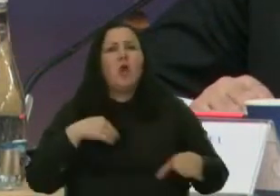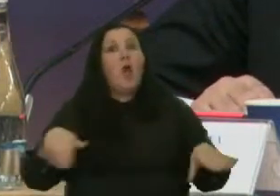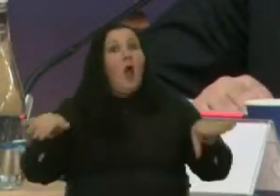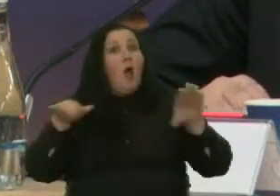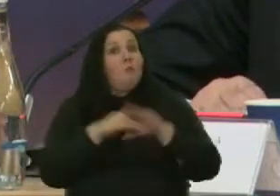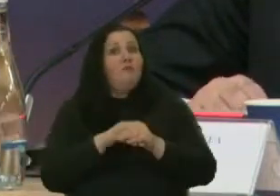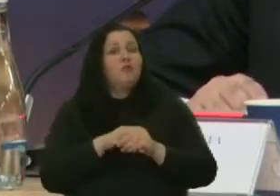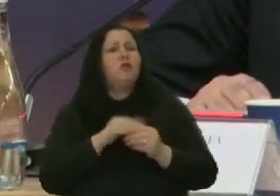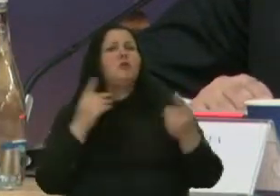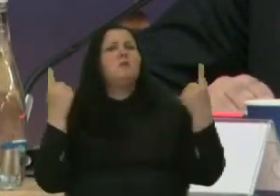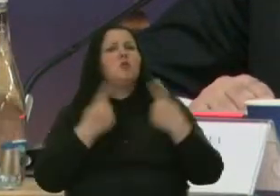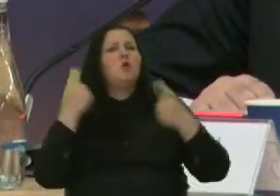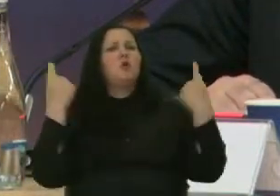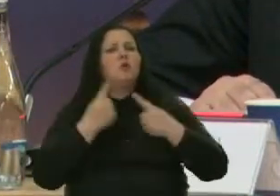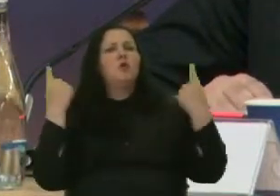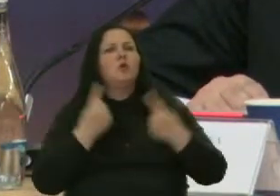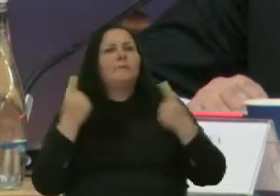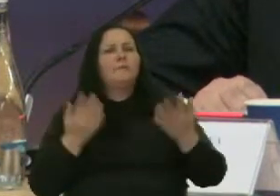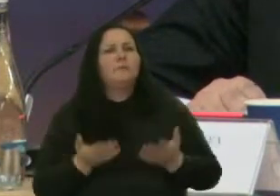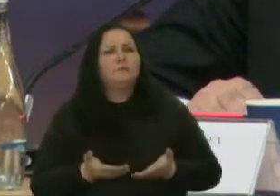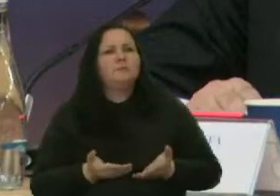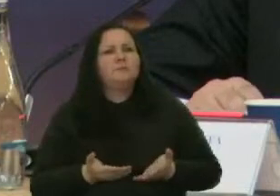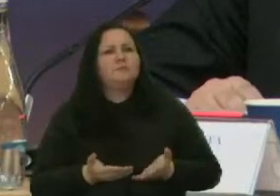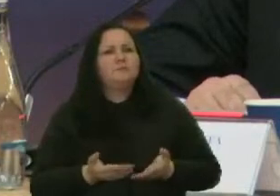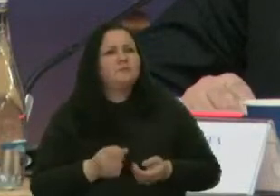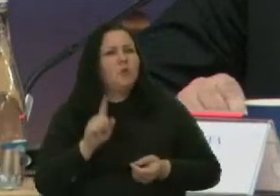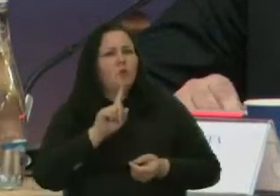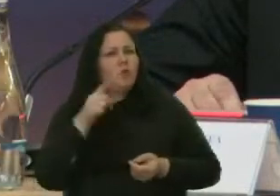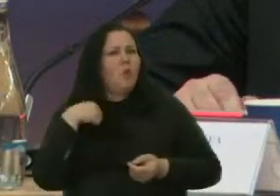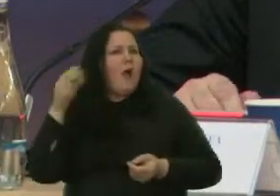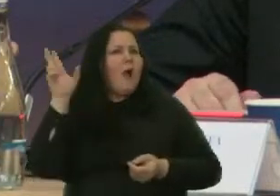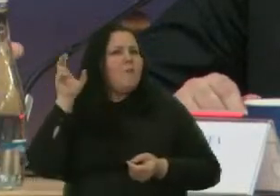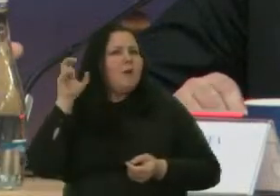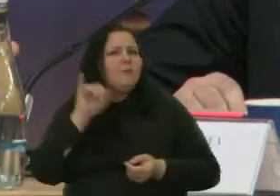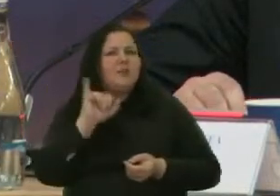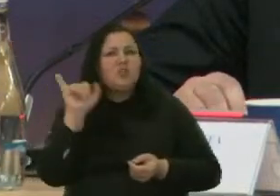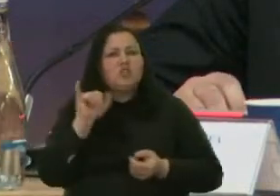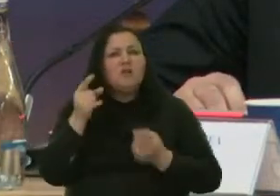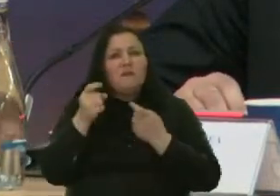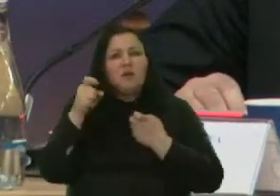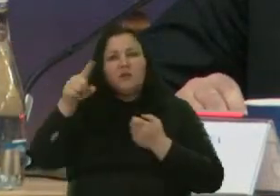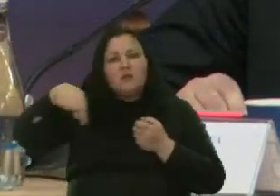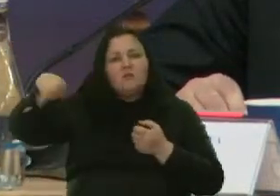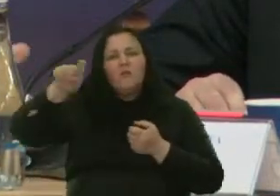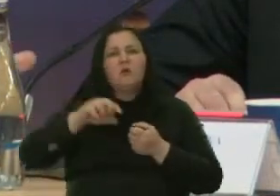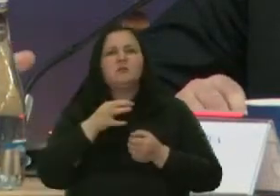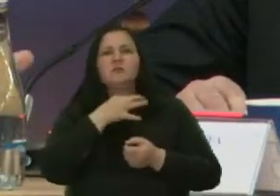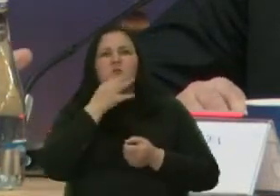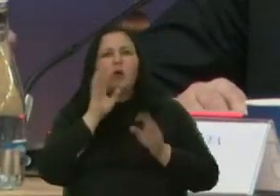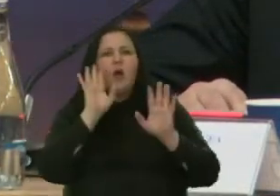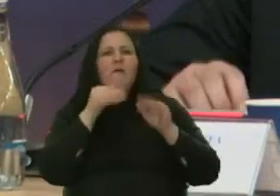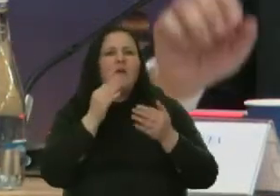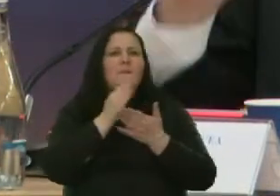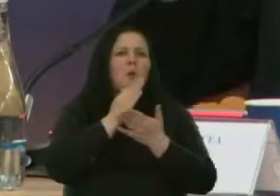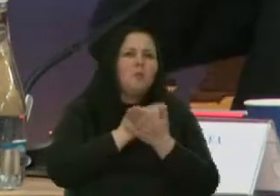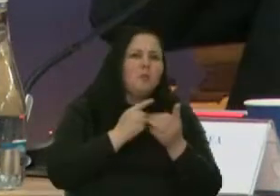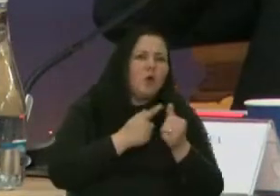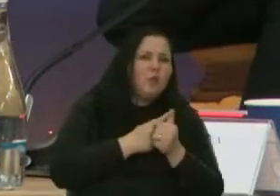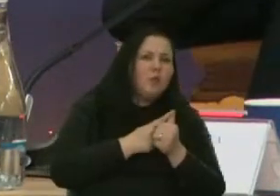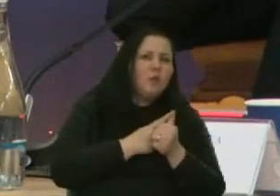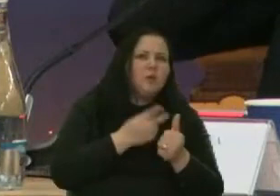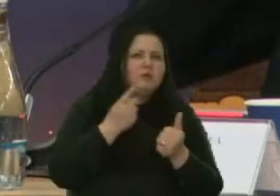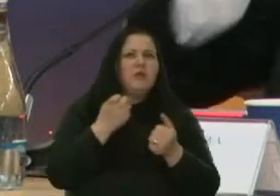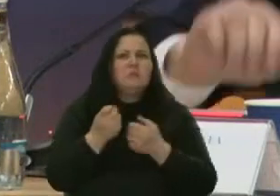cot non stop ceas de ceas Și în proporție de masă Nu am auzit pe vreunul dintre voi să spună că avem vreo problemă de